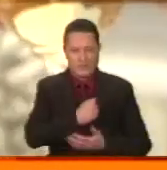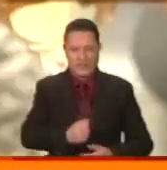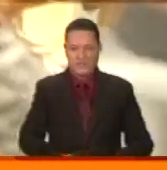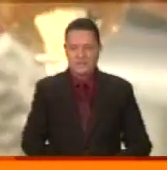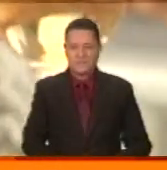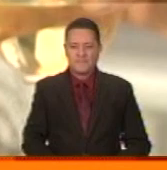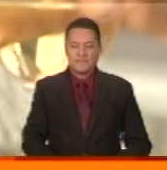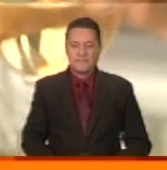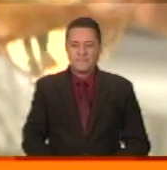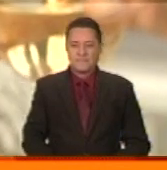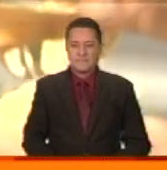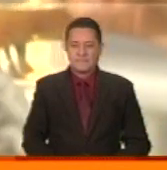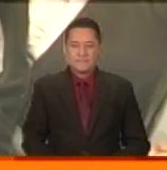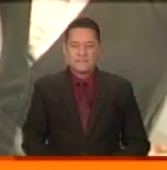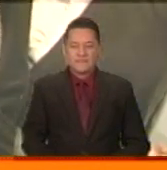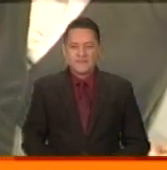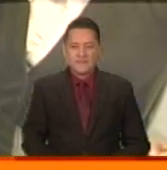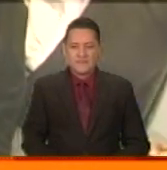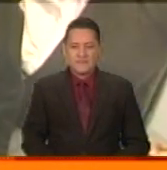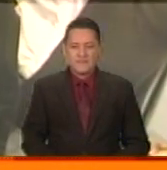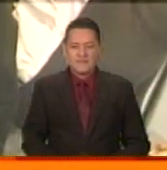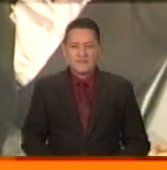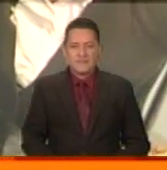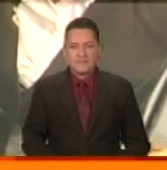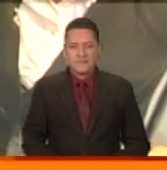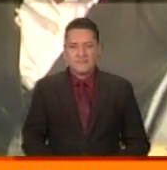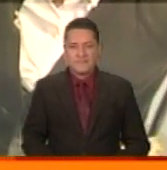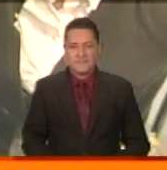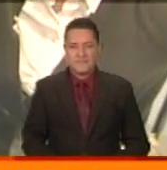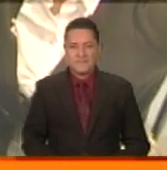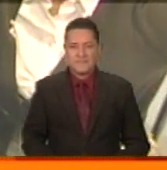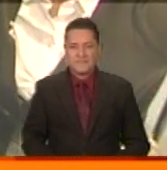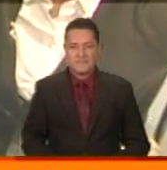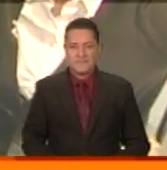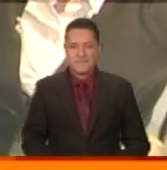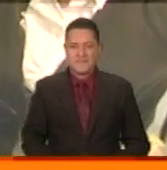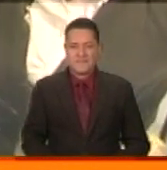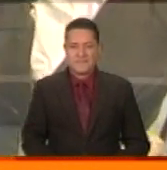нас. Ірина Стороженко, Наталя Вольнюк, Олексій Синельников та Дмитро Волошко. Програма «Вікна» СТБ.